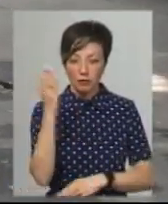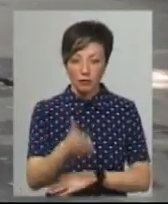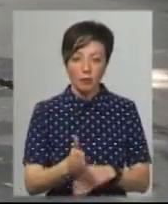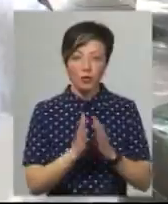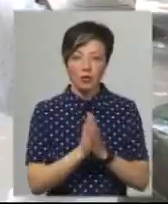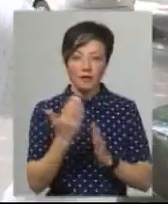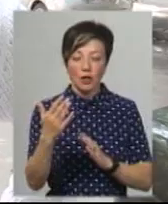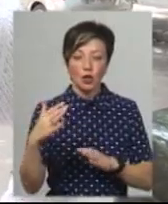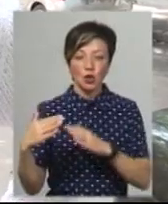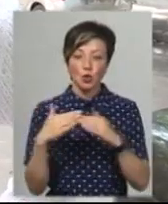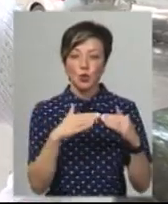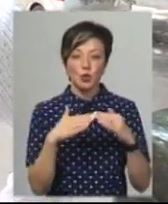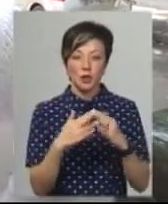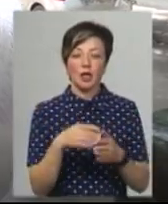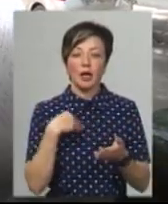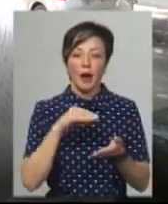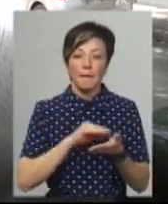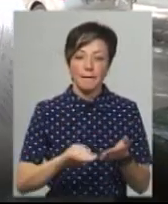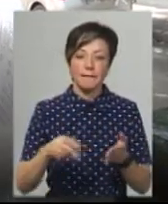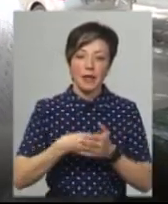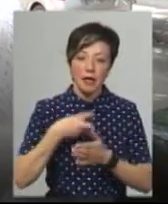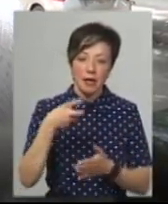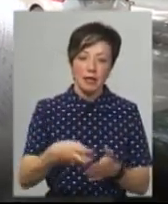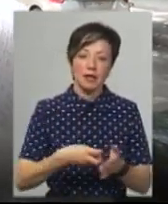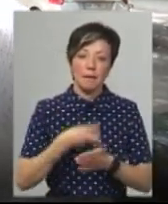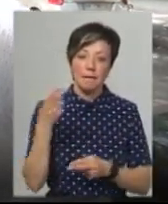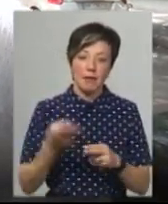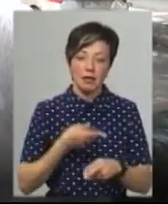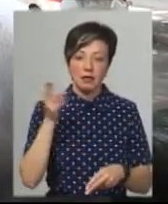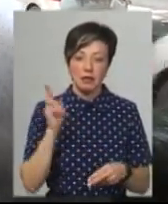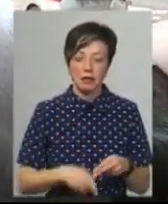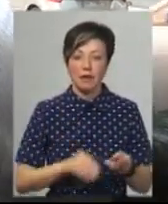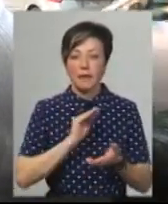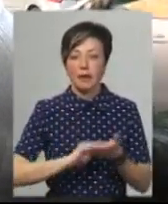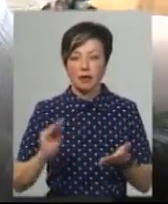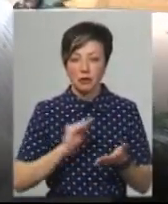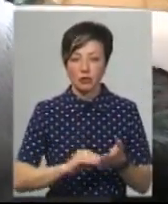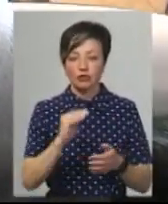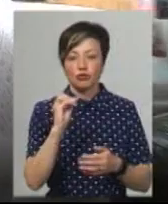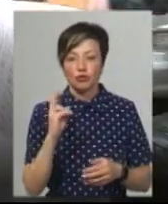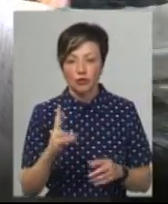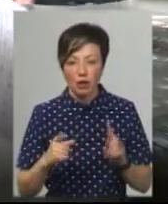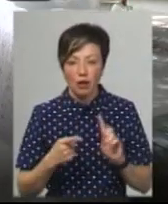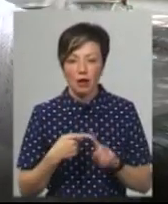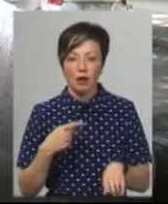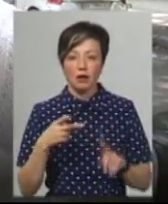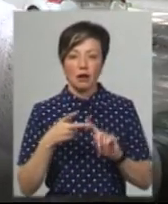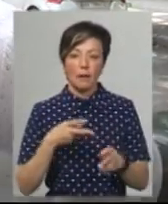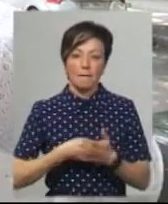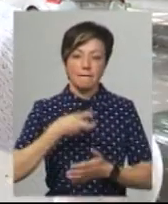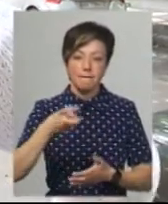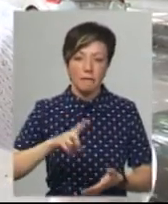просив її сусід. Пишу письма без кінця. Писала письма в ЖЕК, писала письма